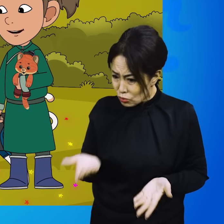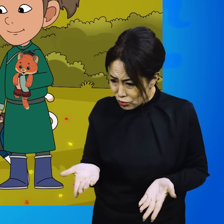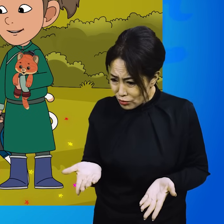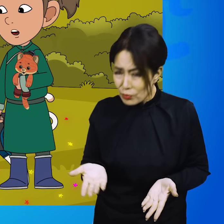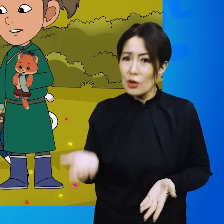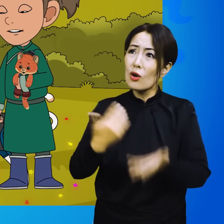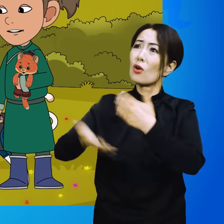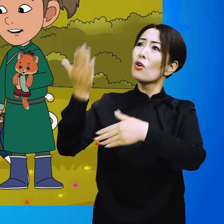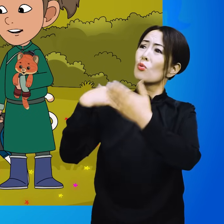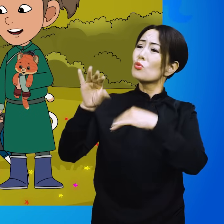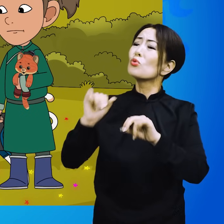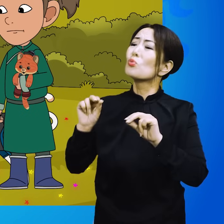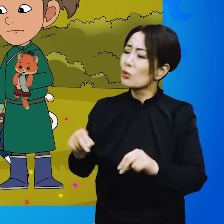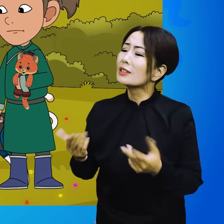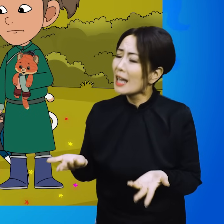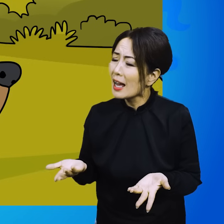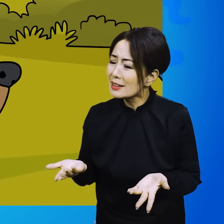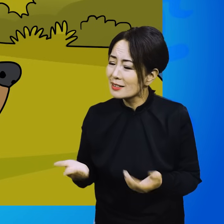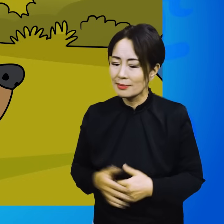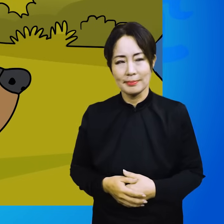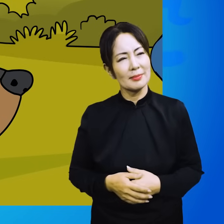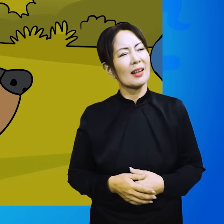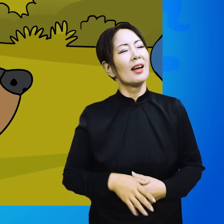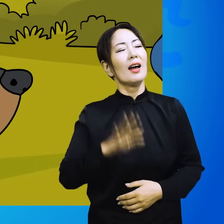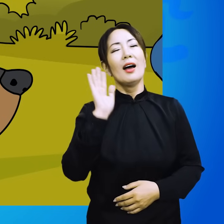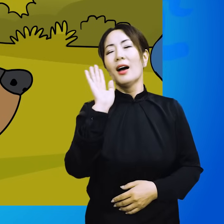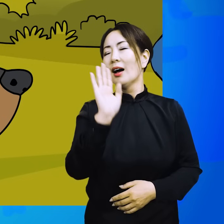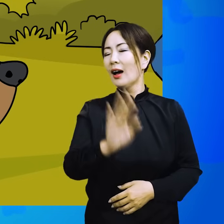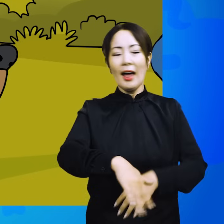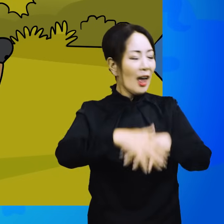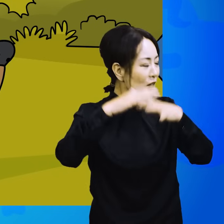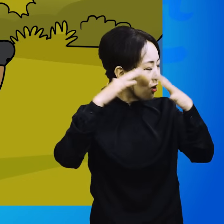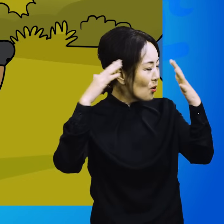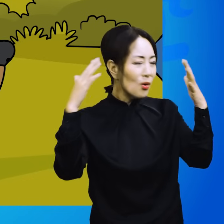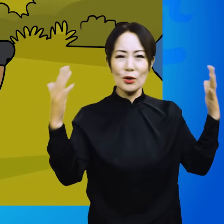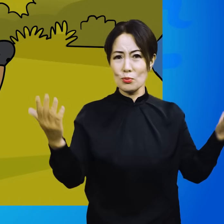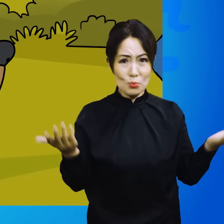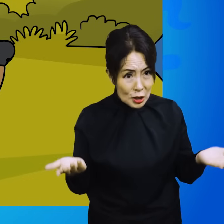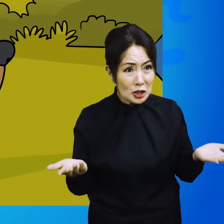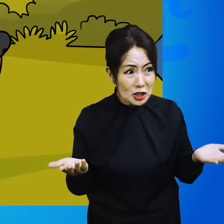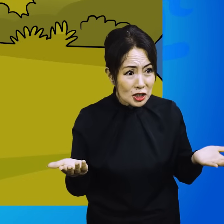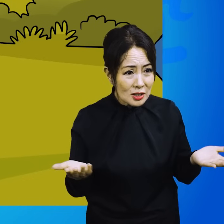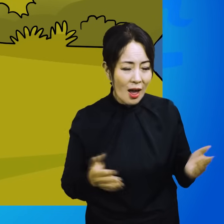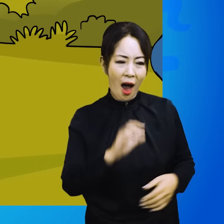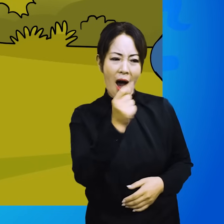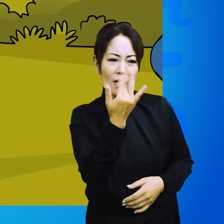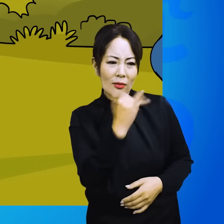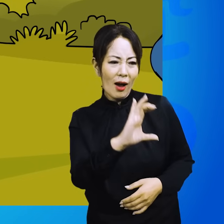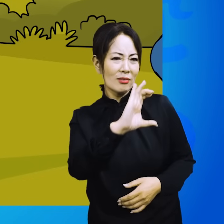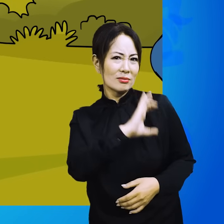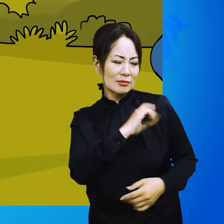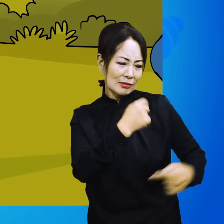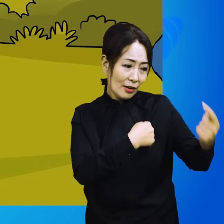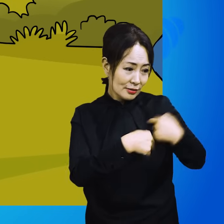Тихэд нэрээ юу болсон юм бэ Басраа? Айгуу ихэн болсон. Арваах шансан